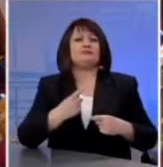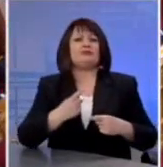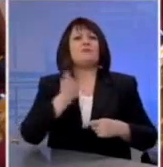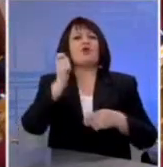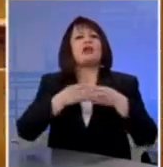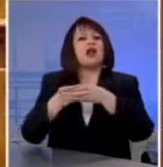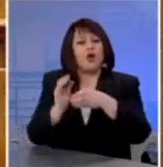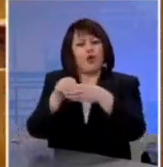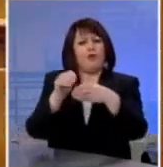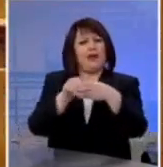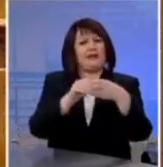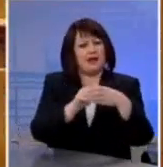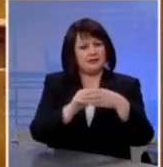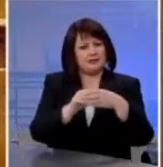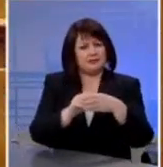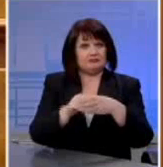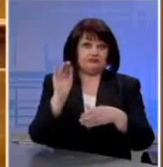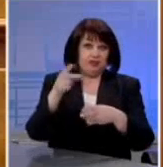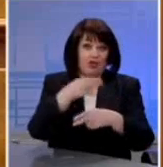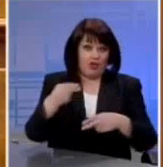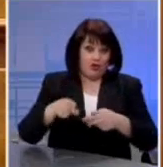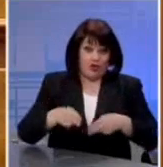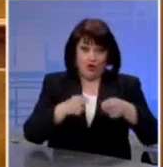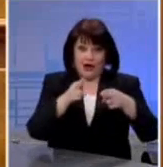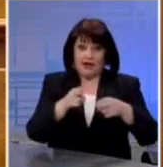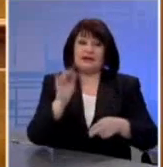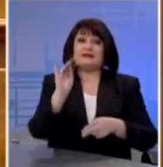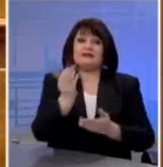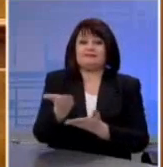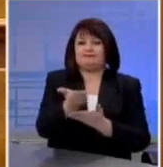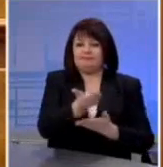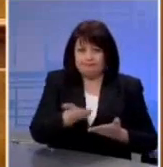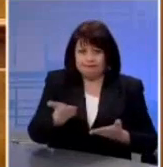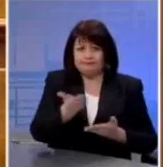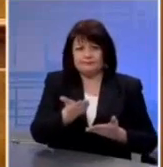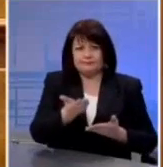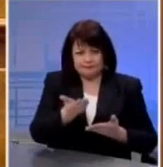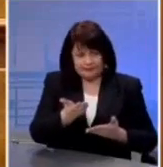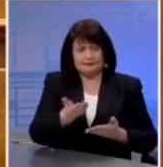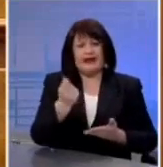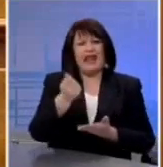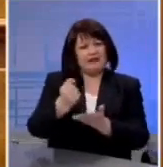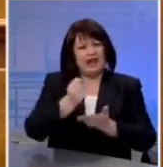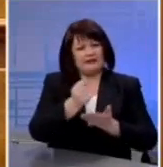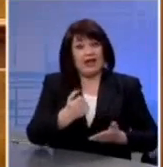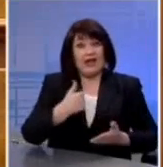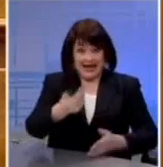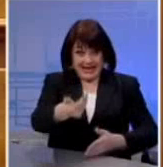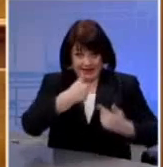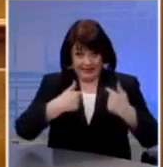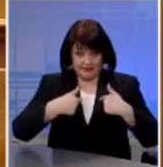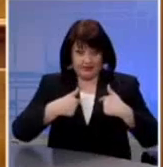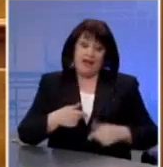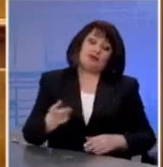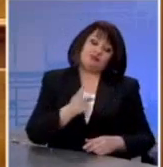κόμματα, κύριε Θοδωράκη, και ζήταγε ενισχύσεις, όπως πέρασε με εμάς και τον πετάξαμε έξω με τις κλωτσιές. Αλλά εσείς, κύριε